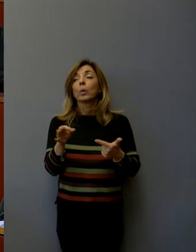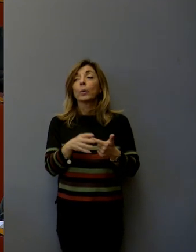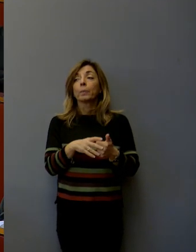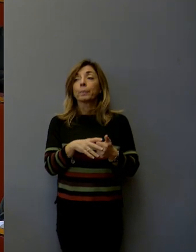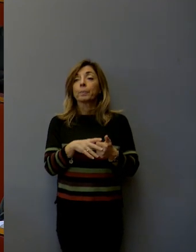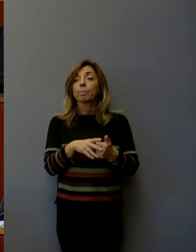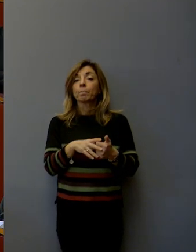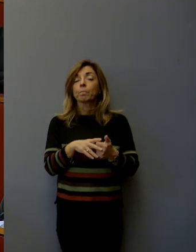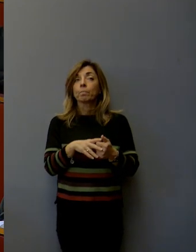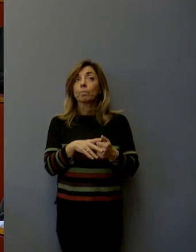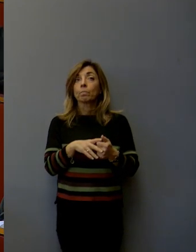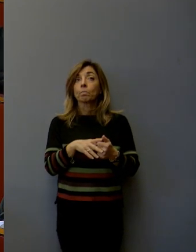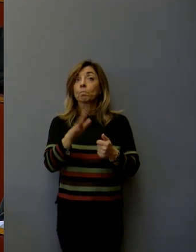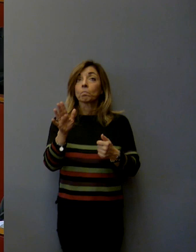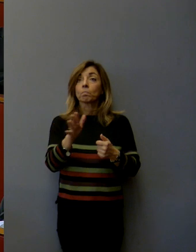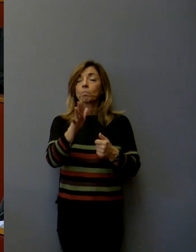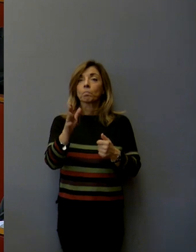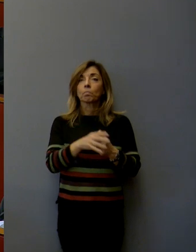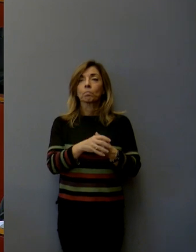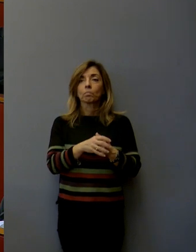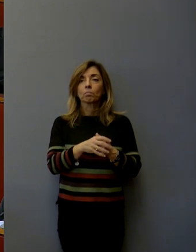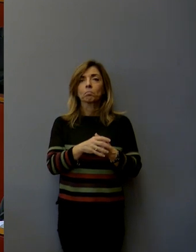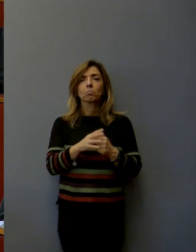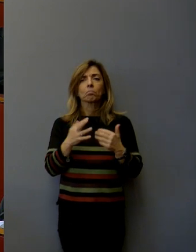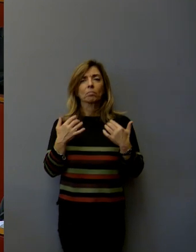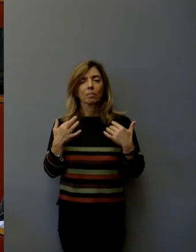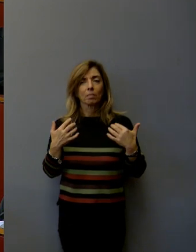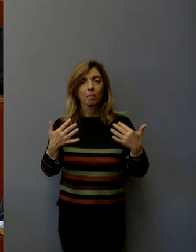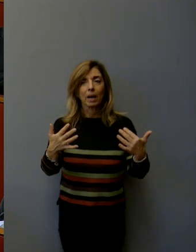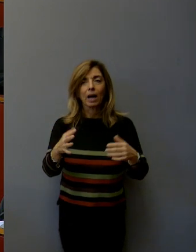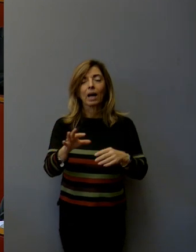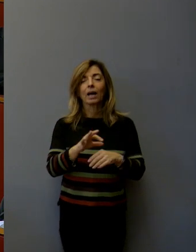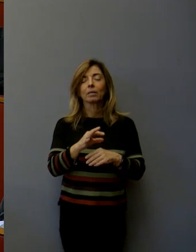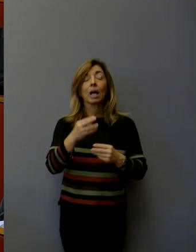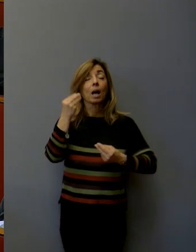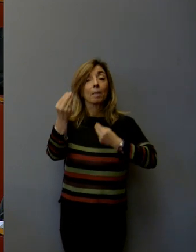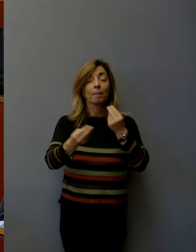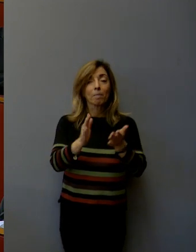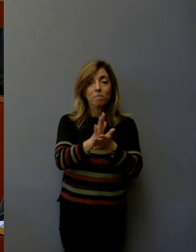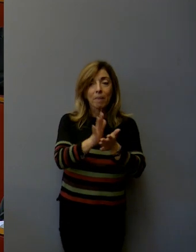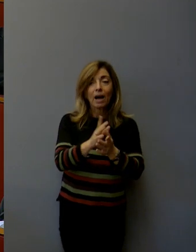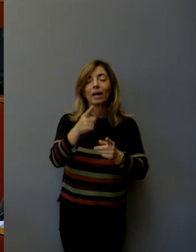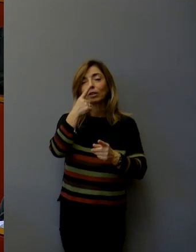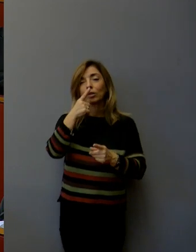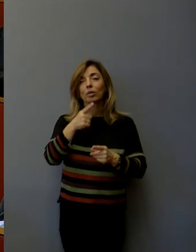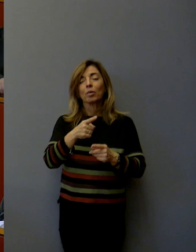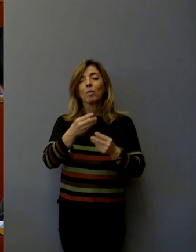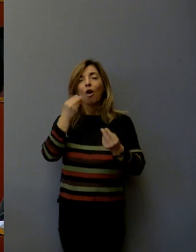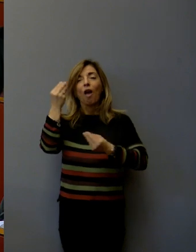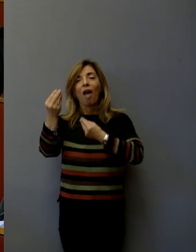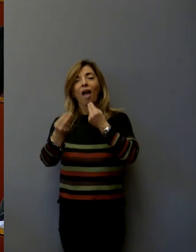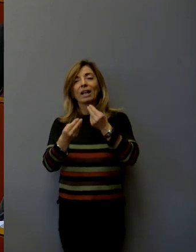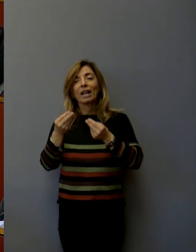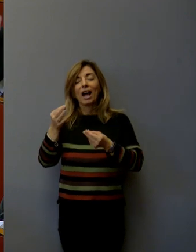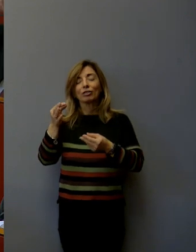per esempio abbiamo fatto parti sono state fatte caccia al tesoro da associazione addirittura che sono venute nel parco